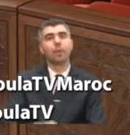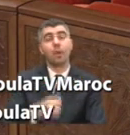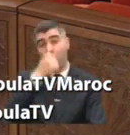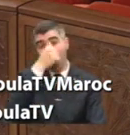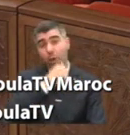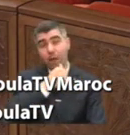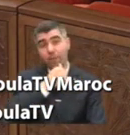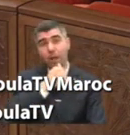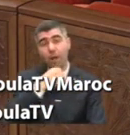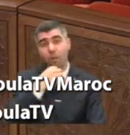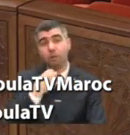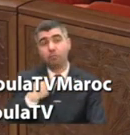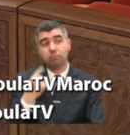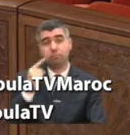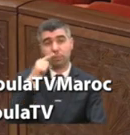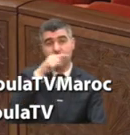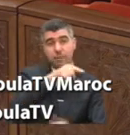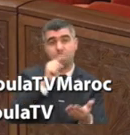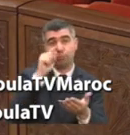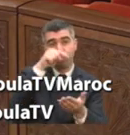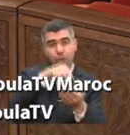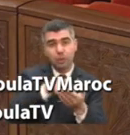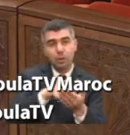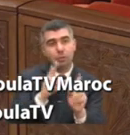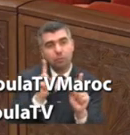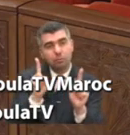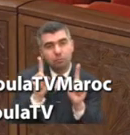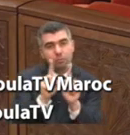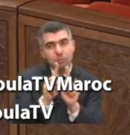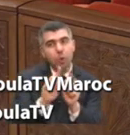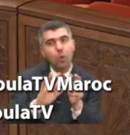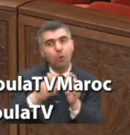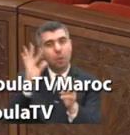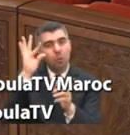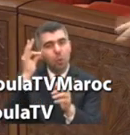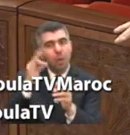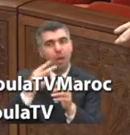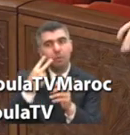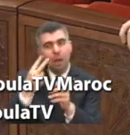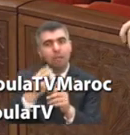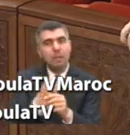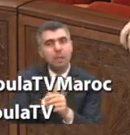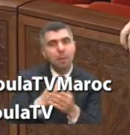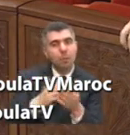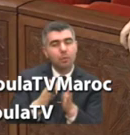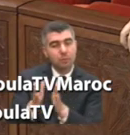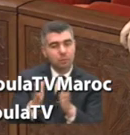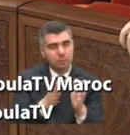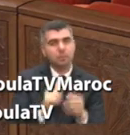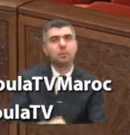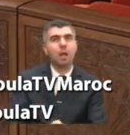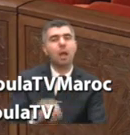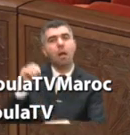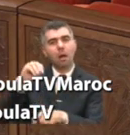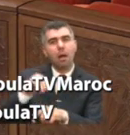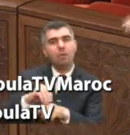خنيفرة، حنا كنت حاضر هناك وأكيد أنه هناك عمل باش يمكن تدارك ديال هذا الخصاص على مستوى خنيفرة. مرزوقة تبعت هذه الحالة ديال الطبيب